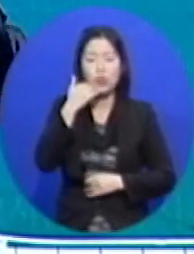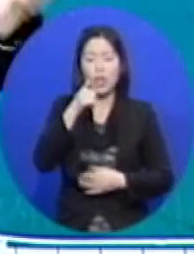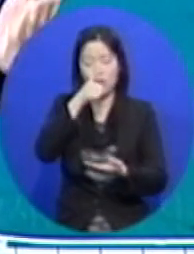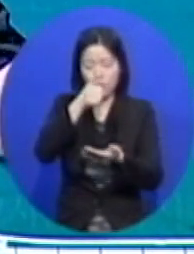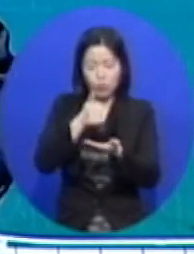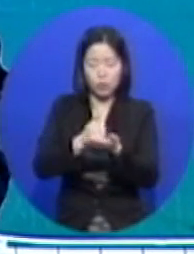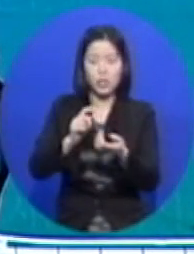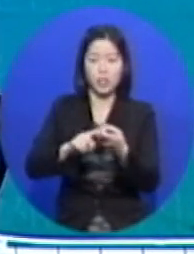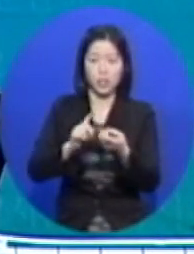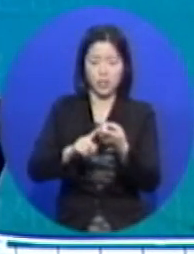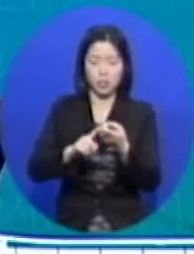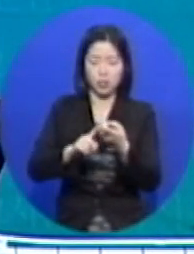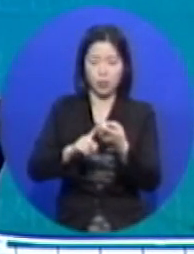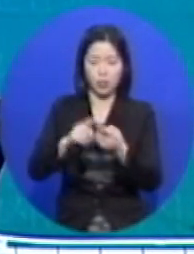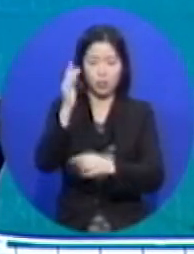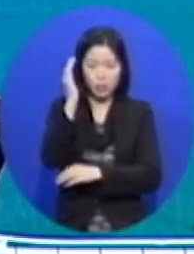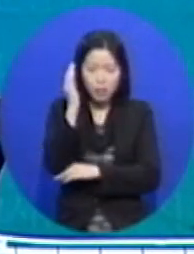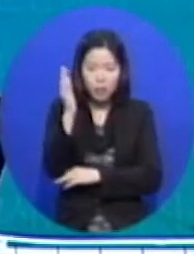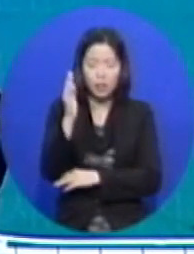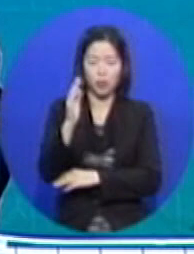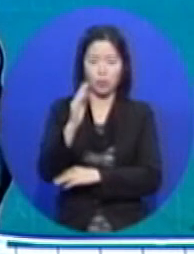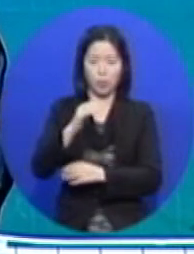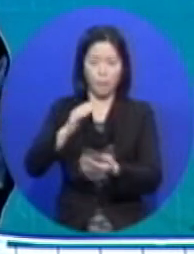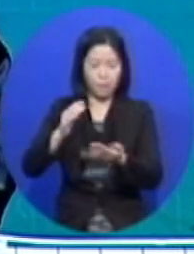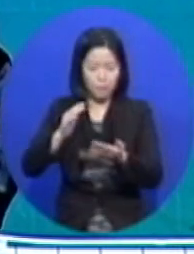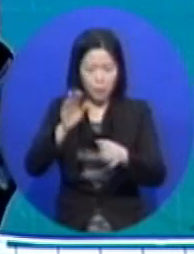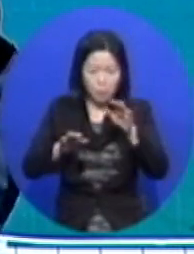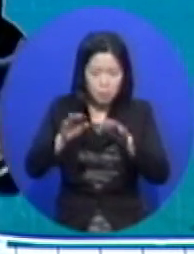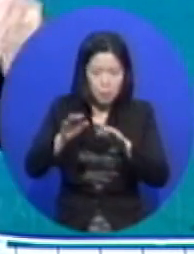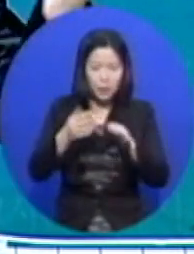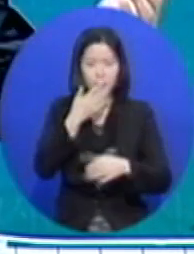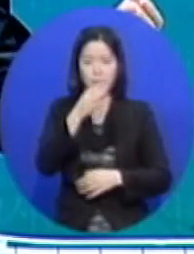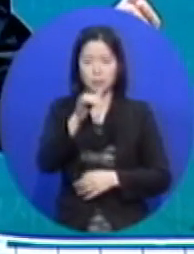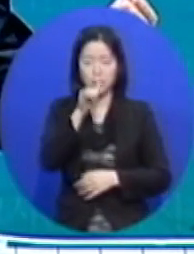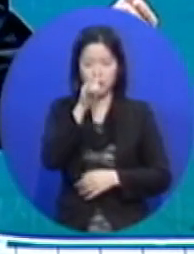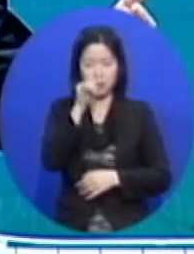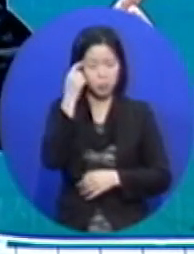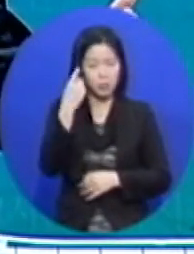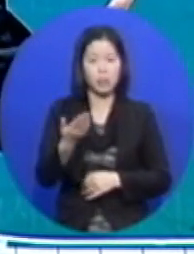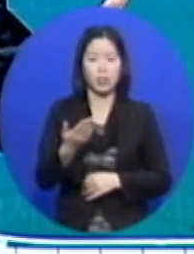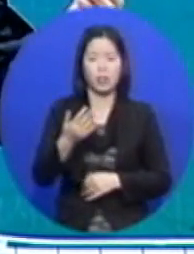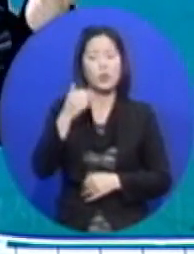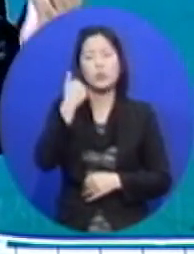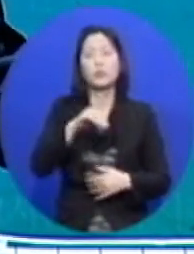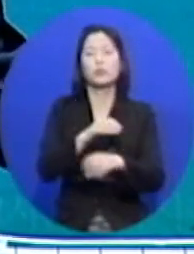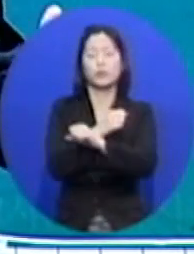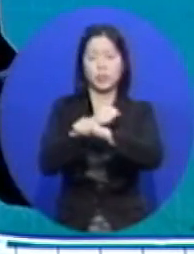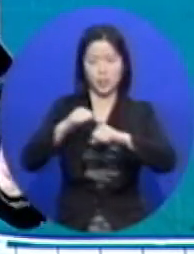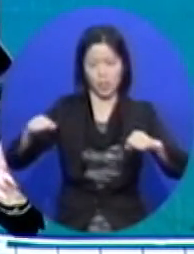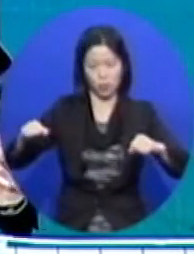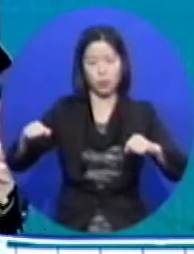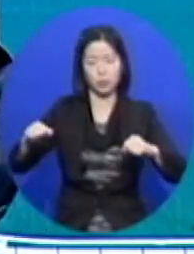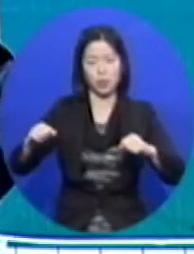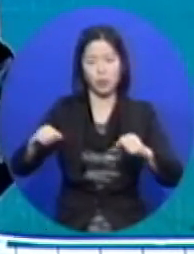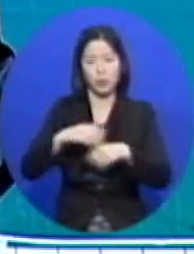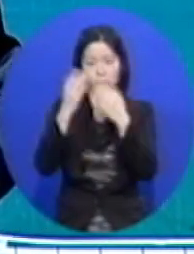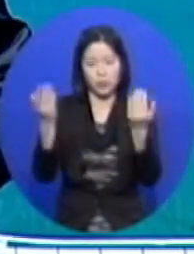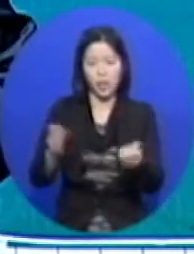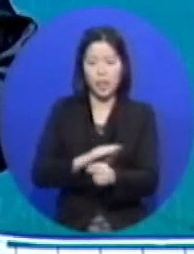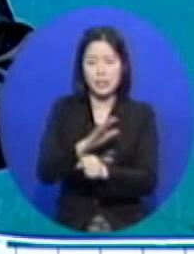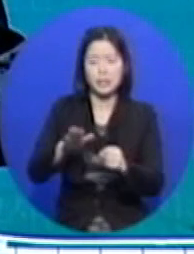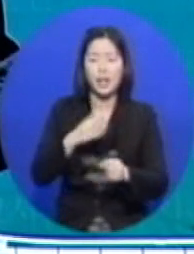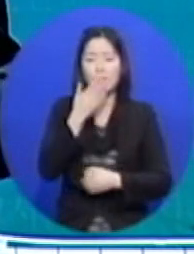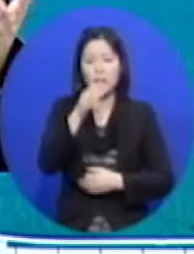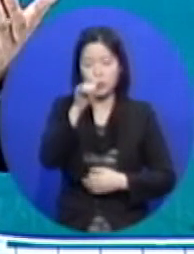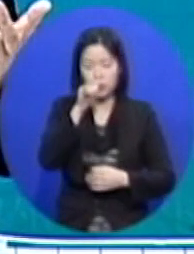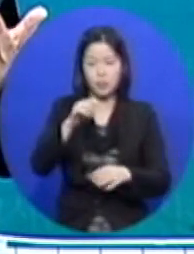정지하고 판단할 수 있겠냐 말이에요 우든 지 다 용서하고 어떤 사람 더 사랑할 수 있는 마음이